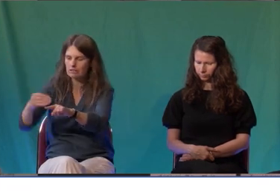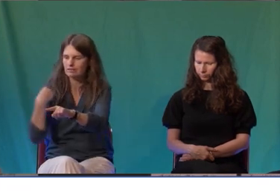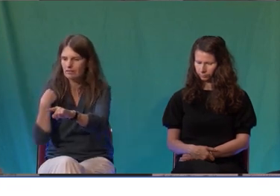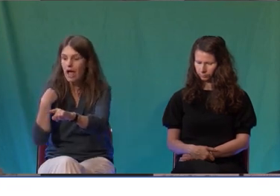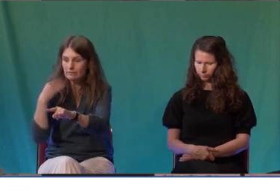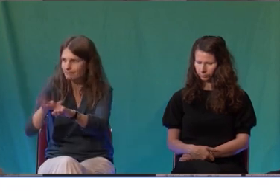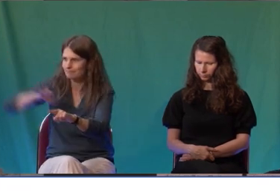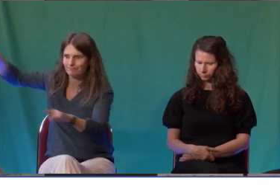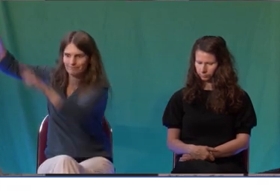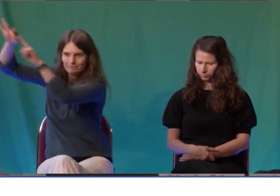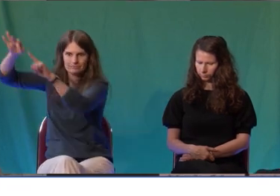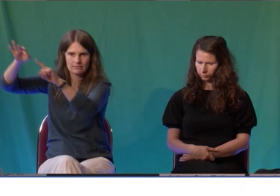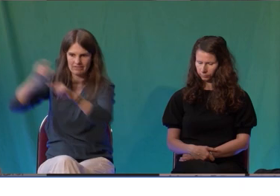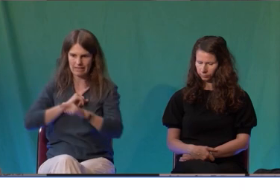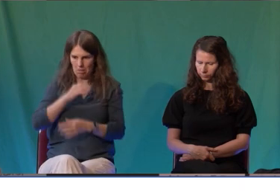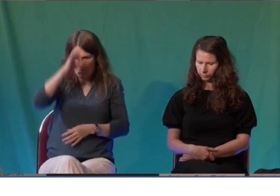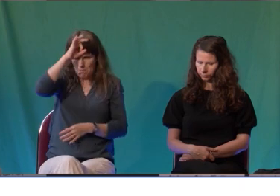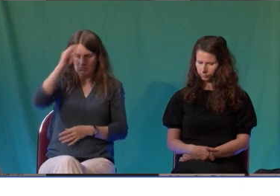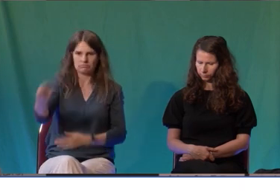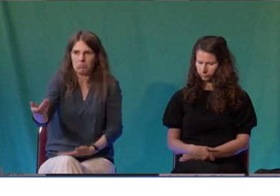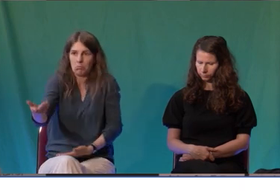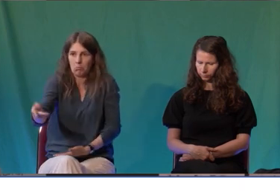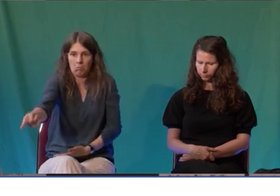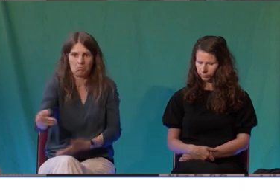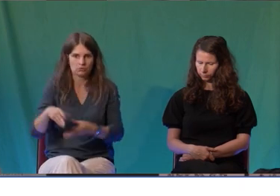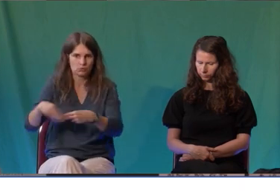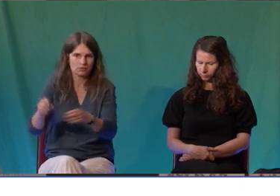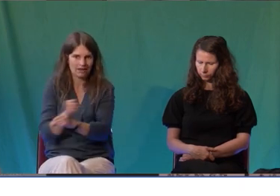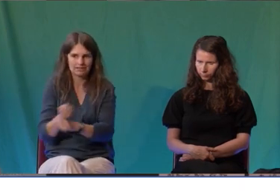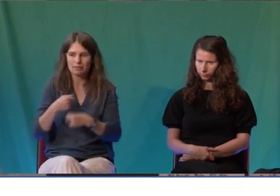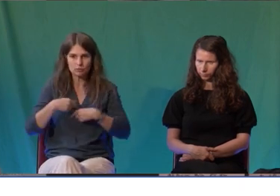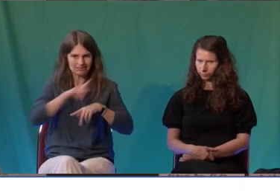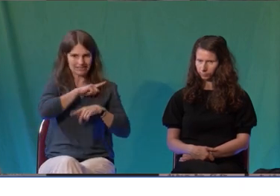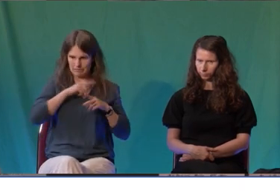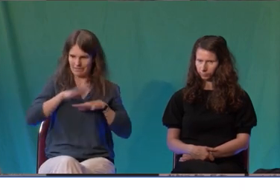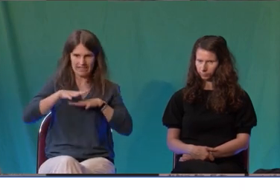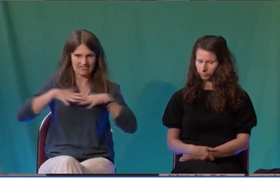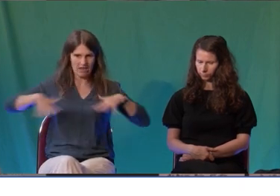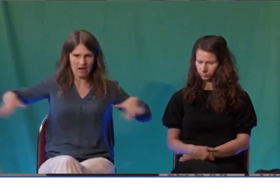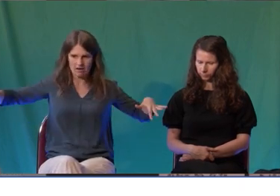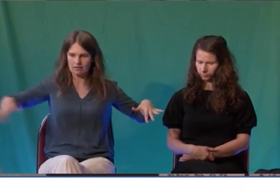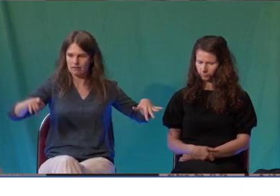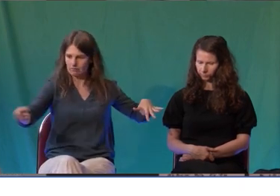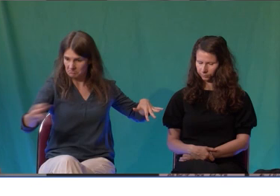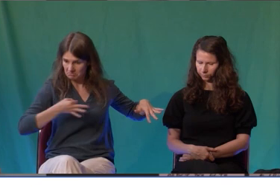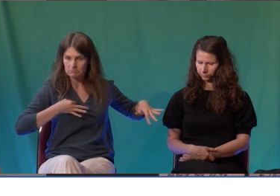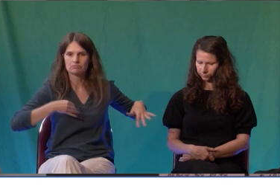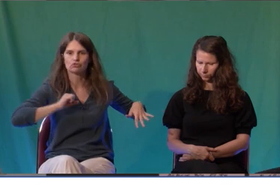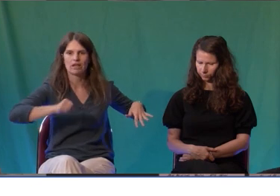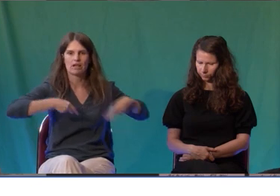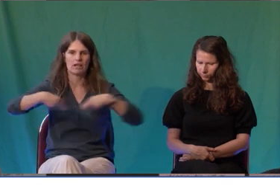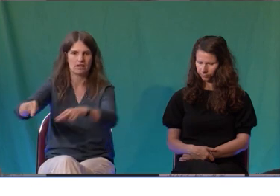die richtigen Stellen dann gelotst werden wo sie dann auch die notwendige Hilfe bekommen können die Fachstelle